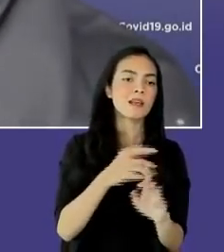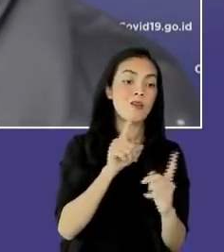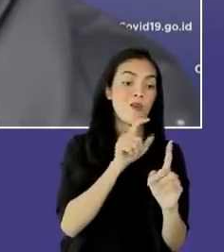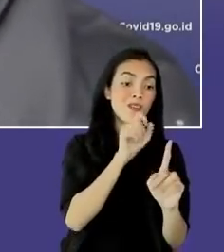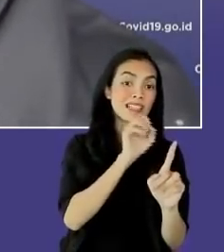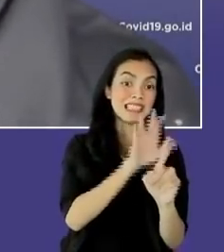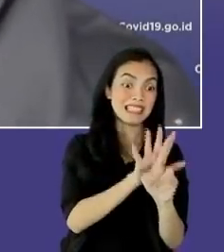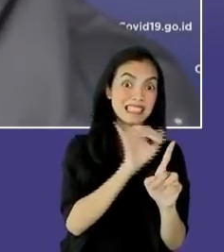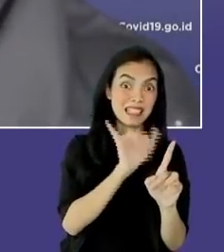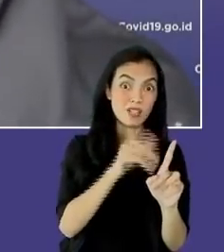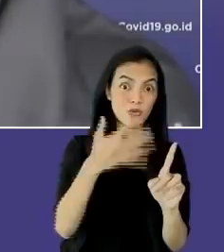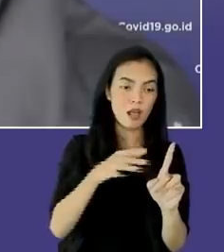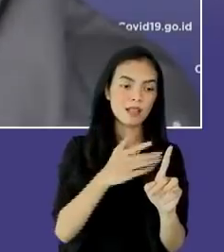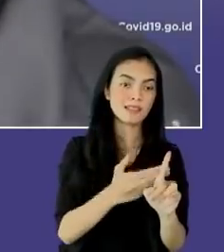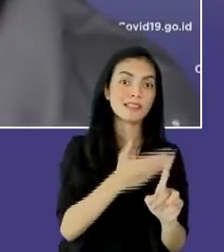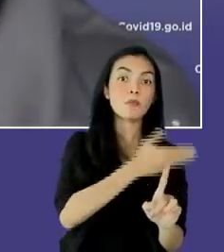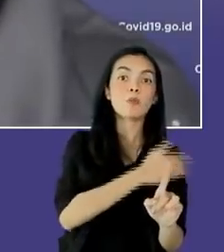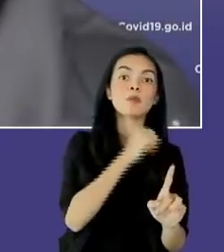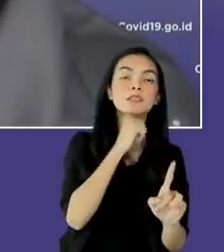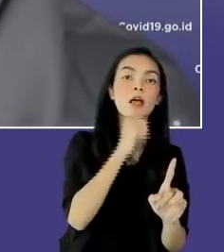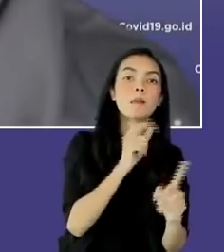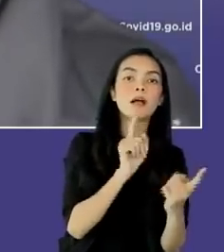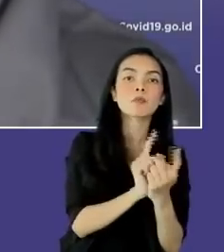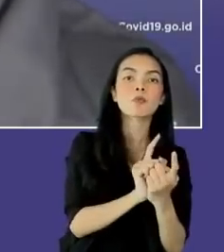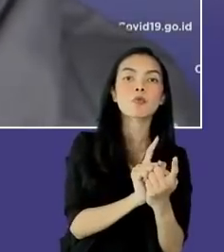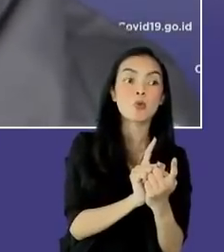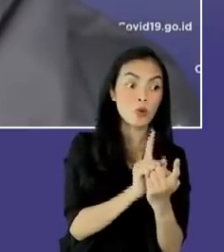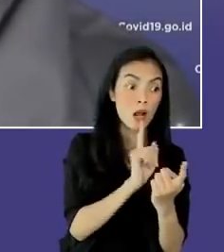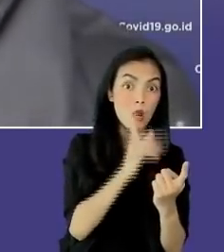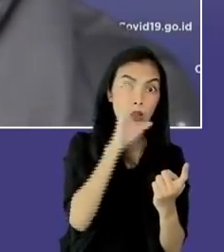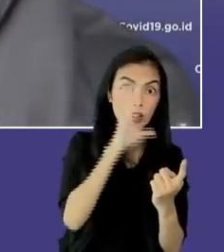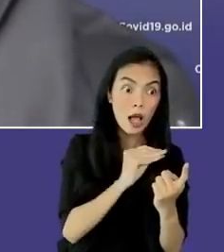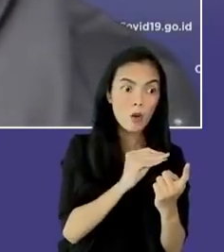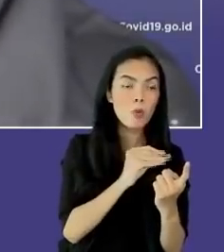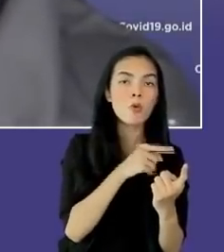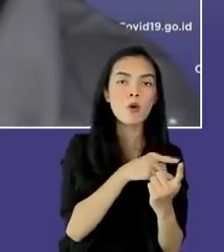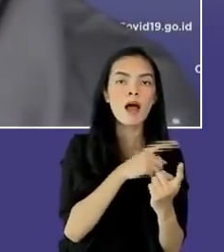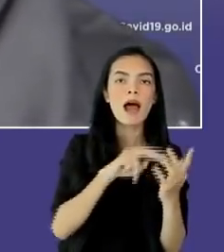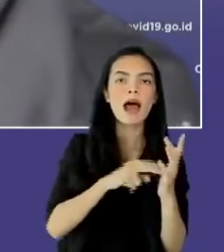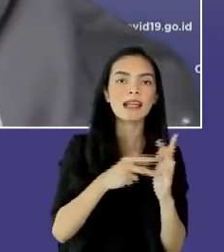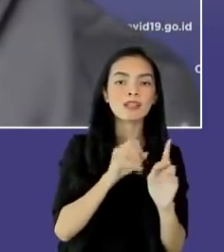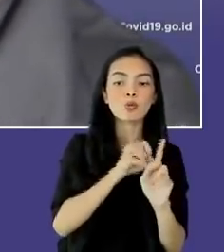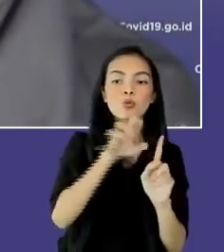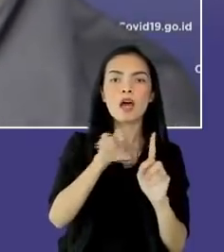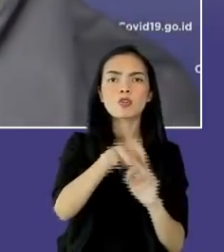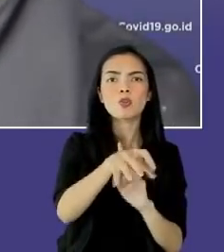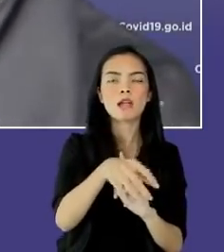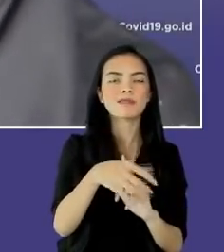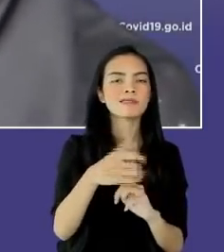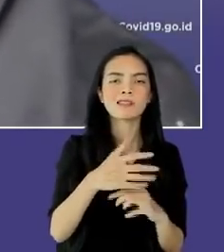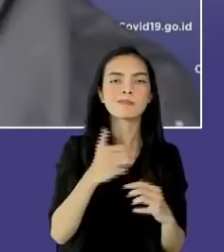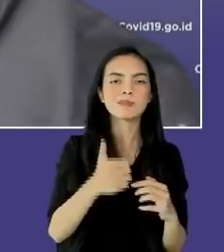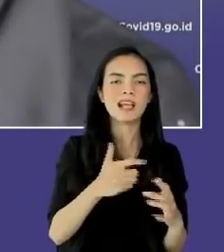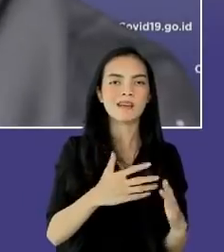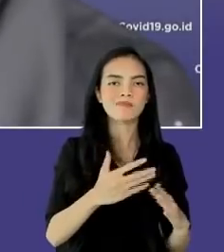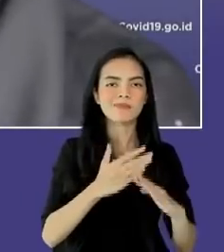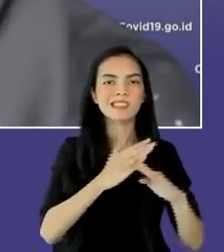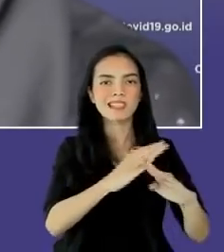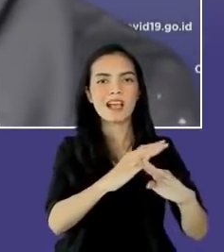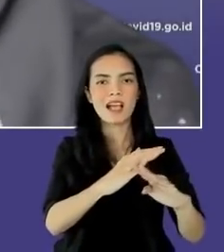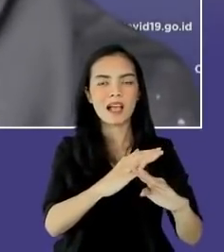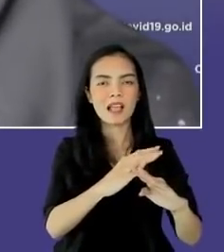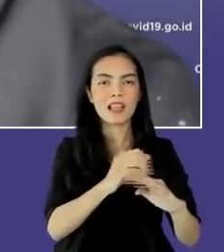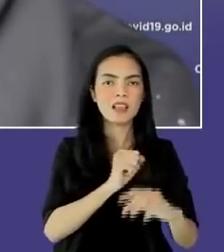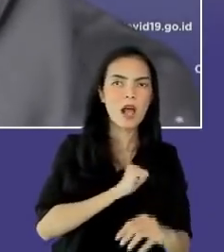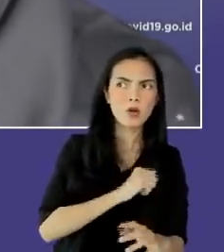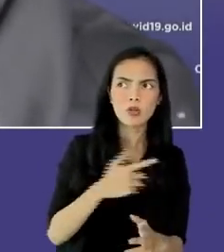ini dilakukan, bahwa dengan melakukan tracing kita mampu mencegah adanya penularan yang jauh lebih luas ke orang-orang lain di sekitar. Dan jangan pernah takut